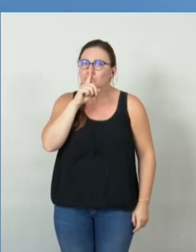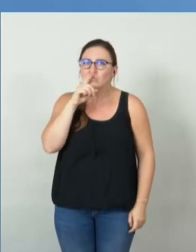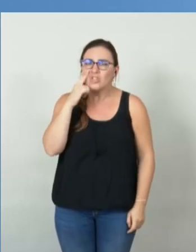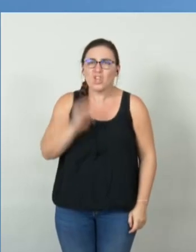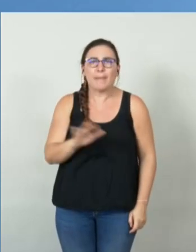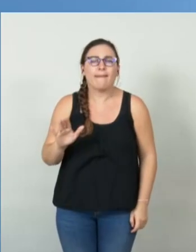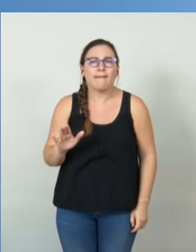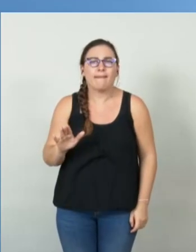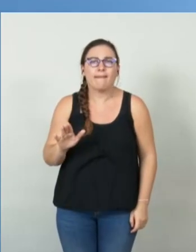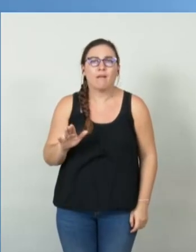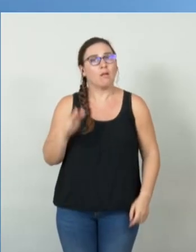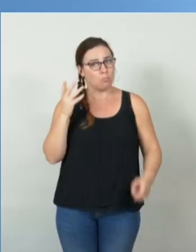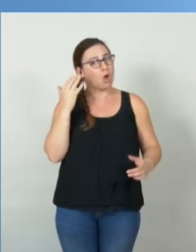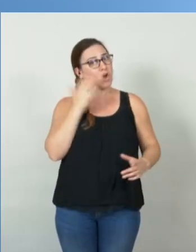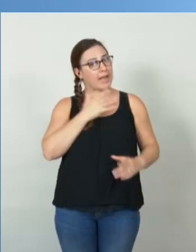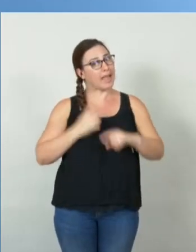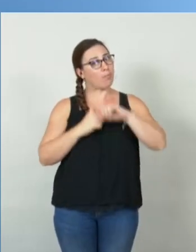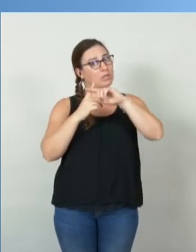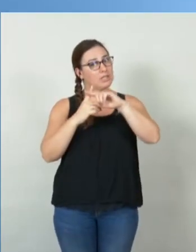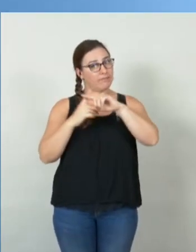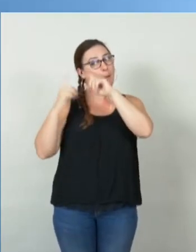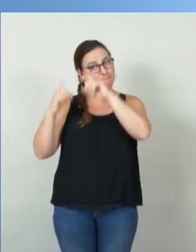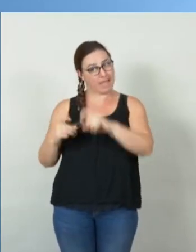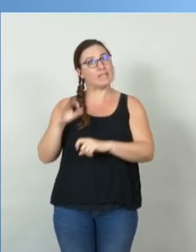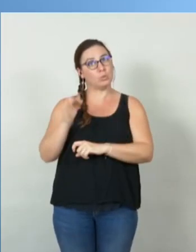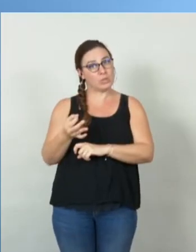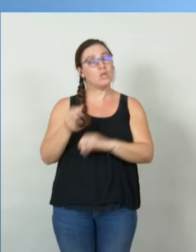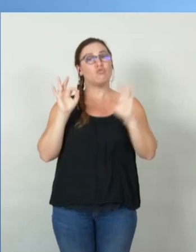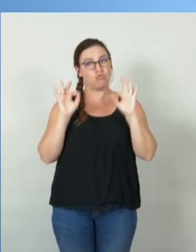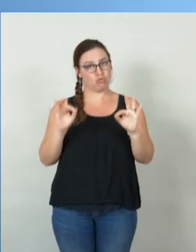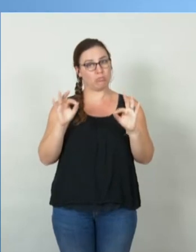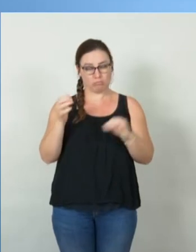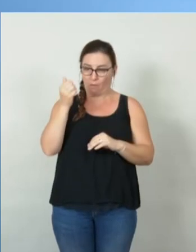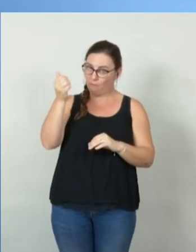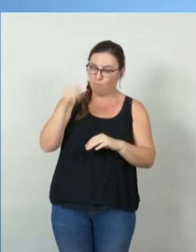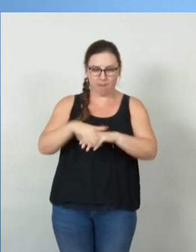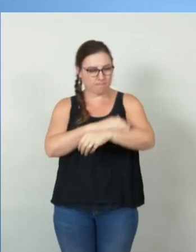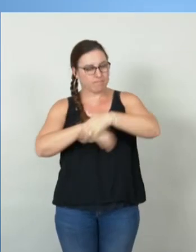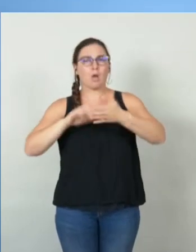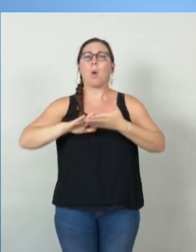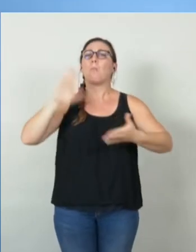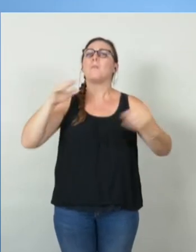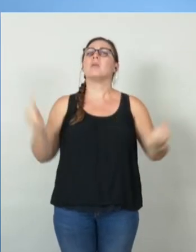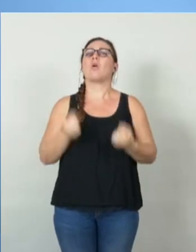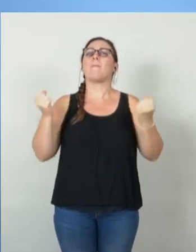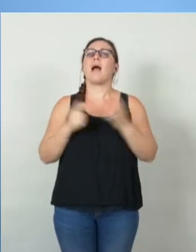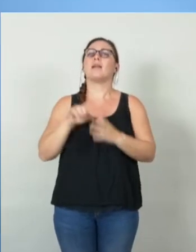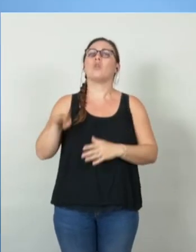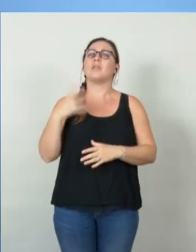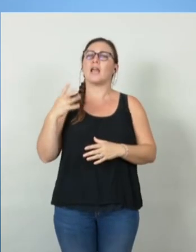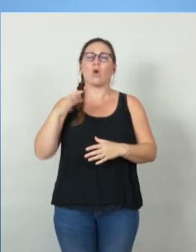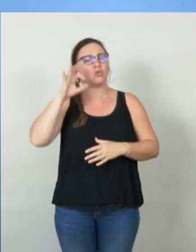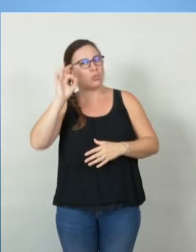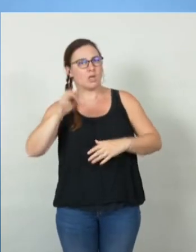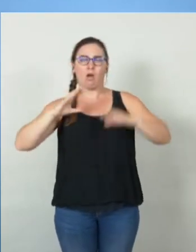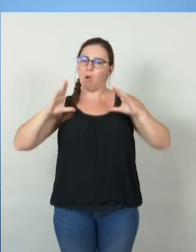été agréablement surprise de voir cette baisse puis qu'effectivement vous avez fait vous avez pris l'engagement pendant la campagne de 2014 et vous l'avez